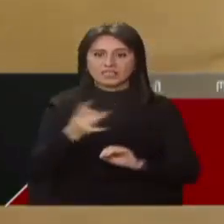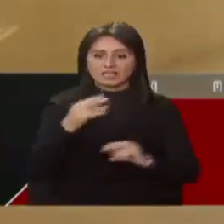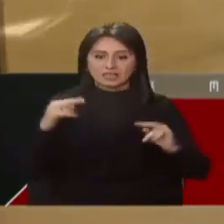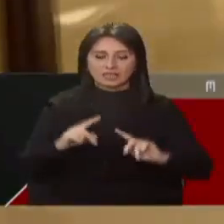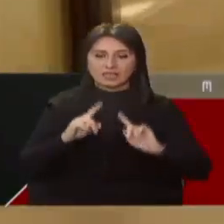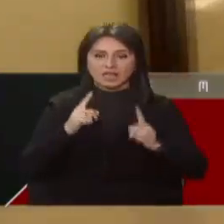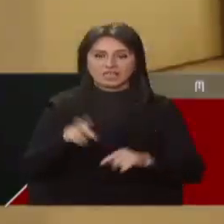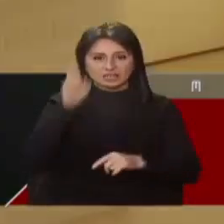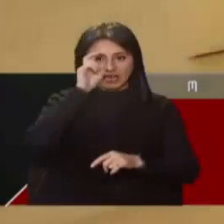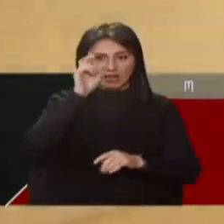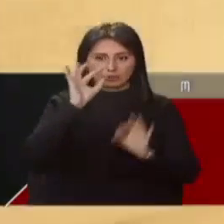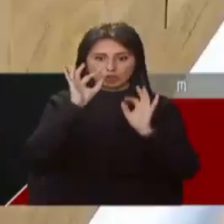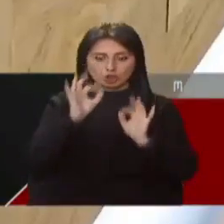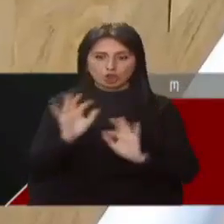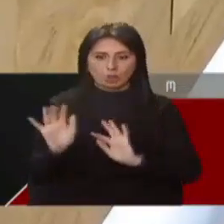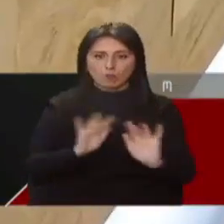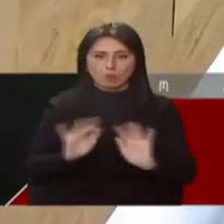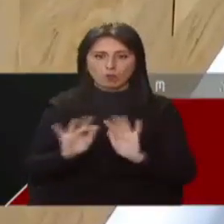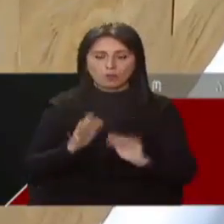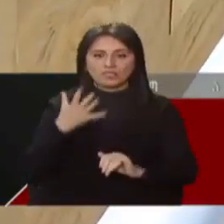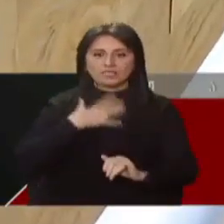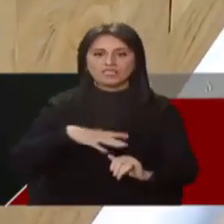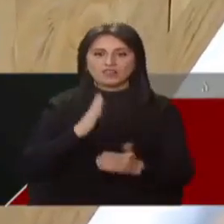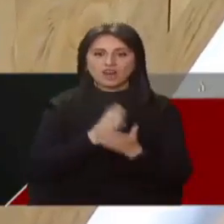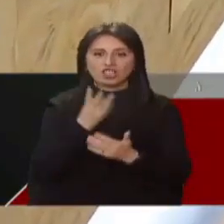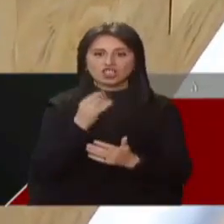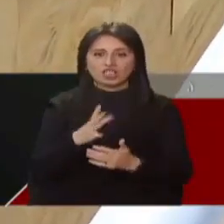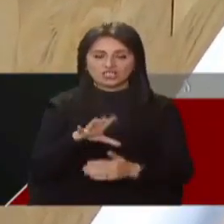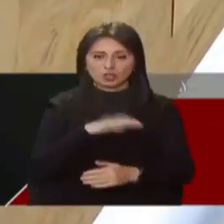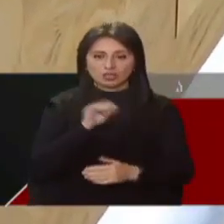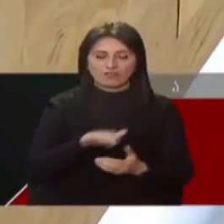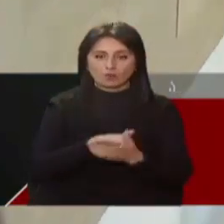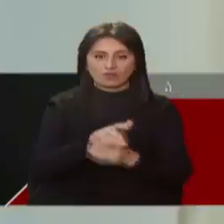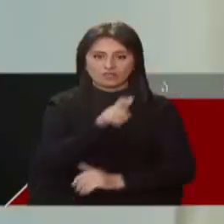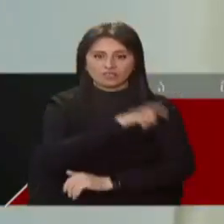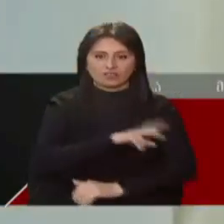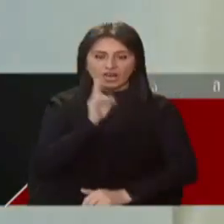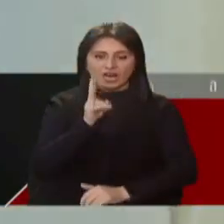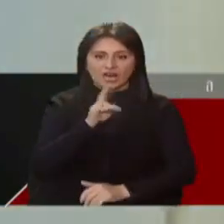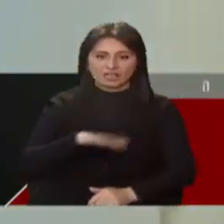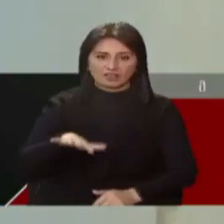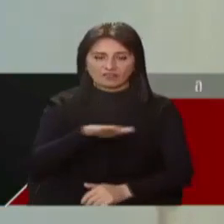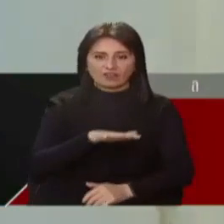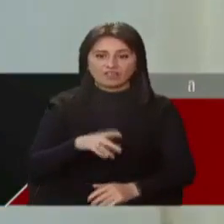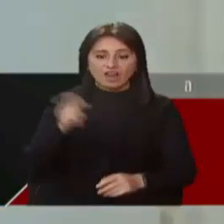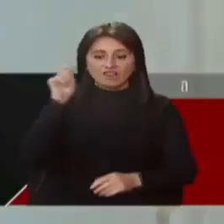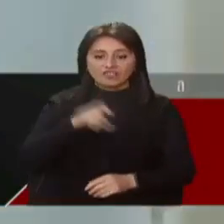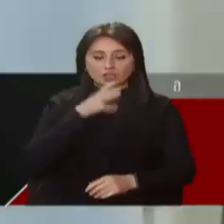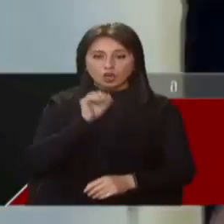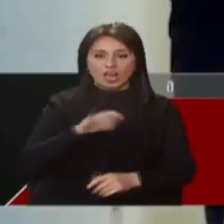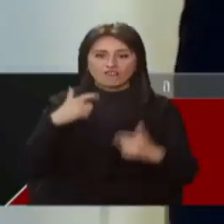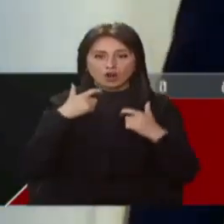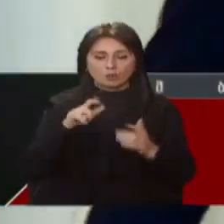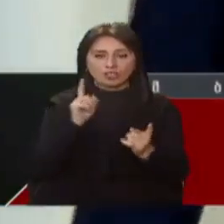da adastura rom cheli suplebas zorad mukmedeps da să cartulos aș șansi gătese eurocomisarist eurobis candidat în Vizita spargleșe